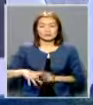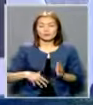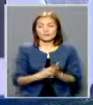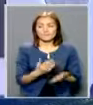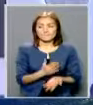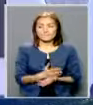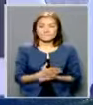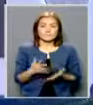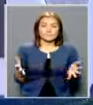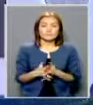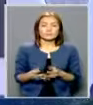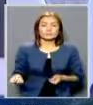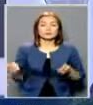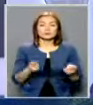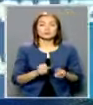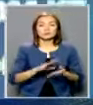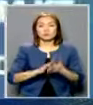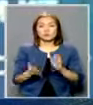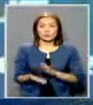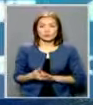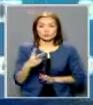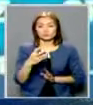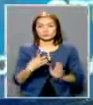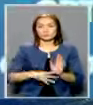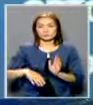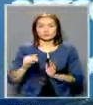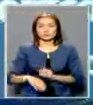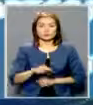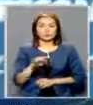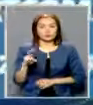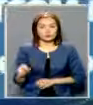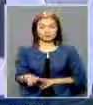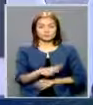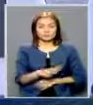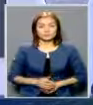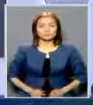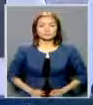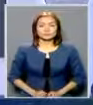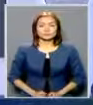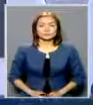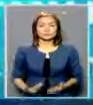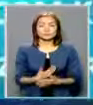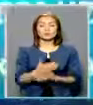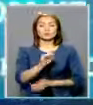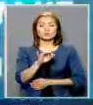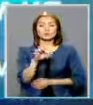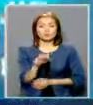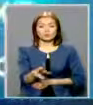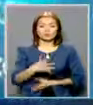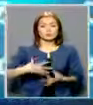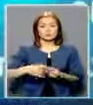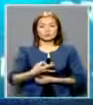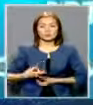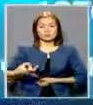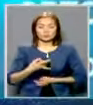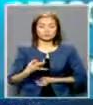және тыңайтқыштарды жеткізуге арналған келісімшарт 290 мың тоннаға жасалды. Ербол Қарашөкеевтің мәліметінше, республиканың барлық